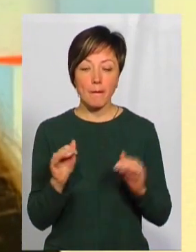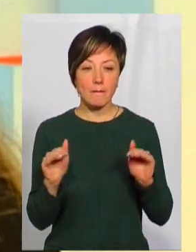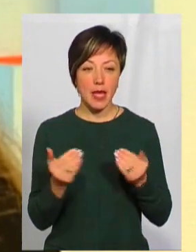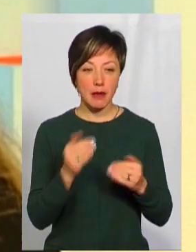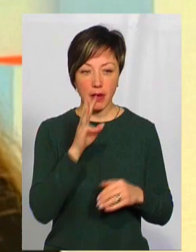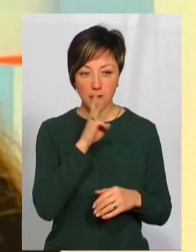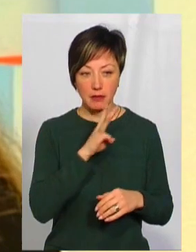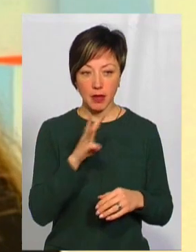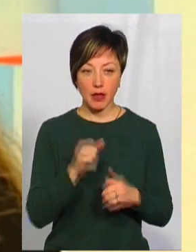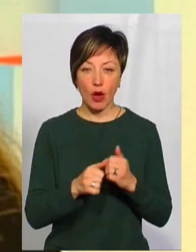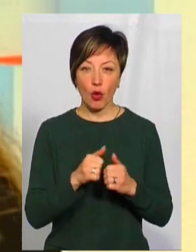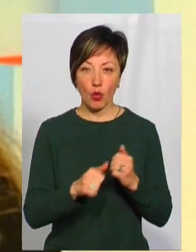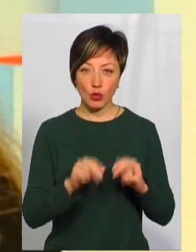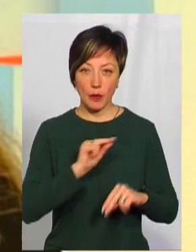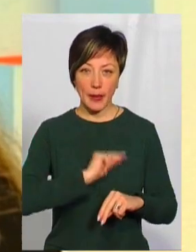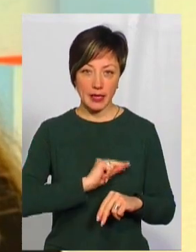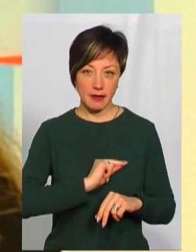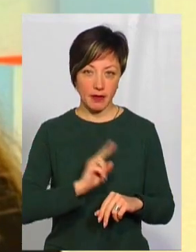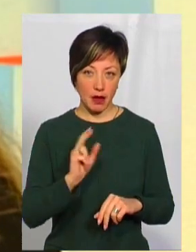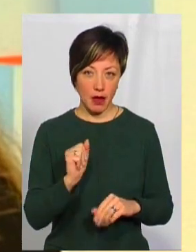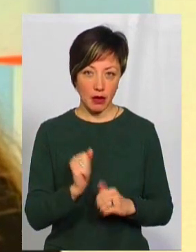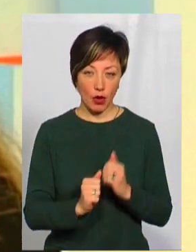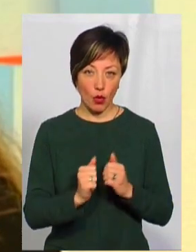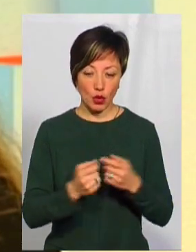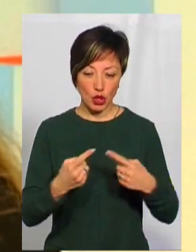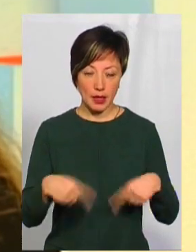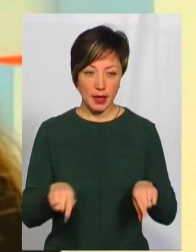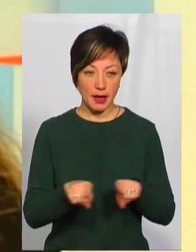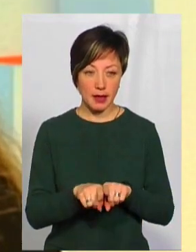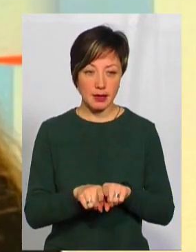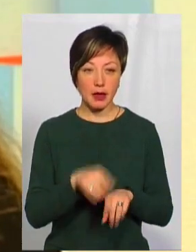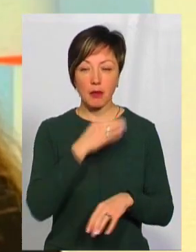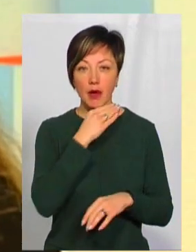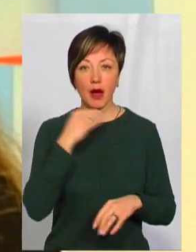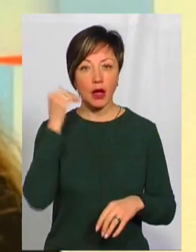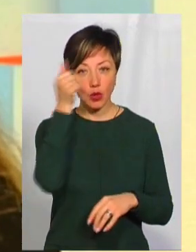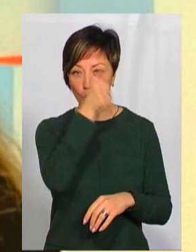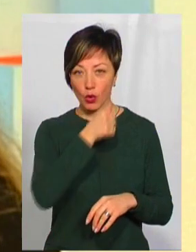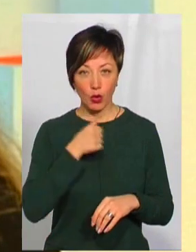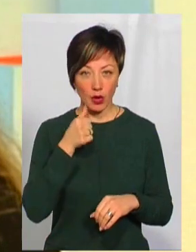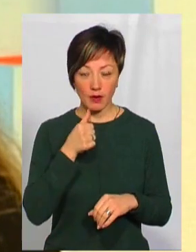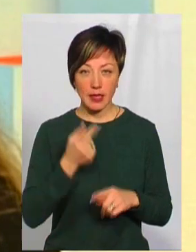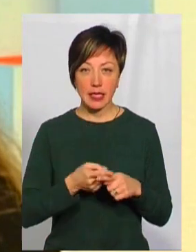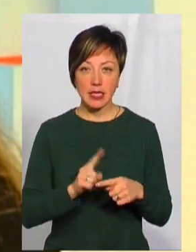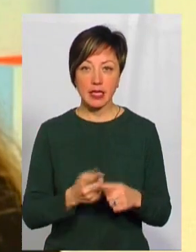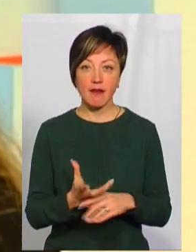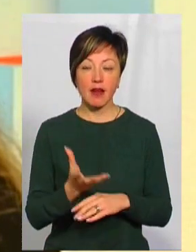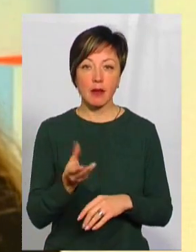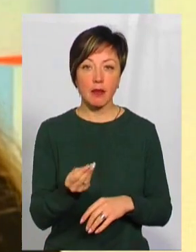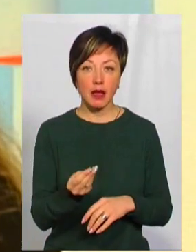мінімальній зарплаті на кожного співпрацівника, на кожній ділянці, то вже багато років ці